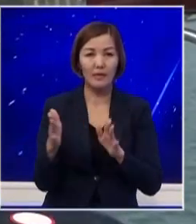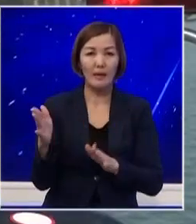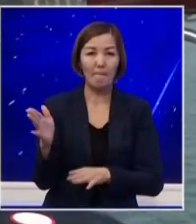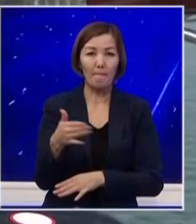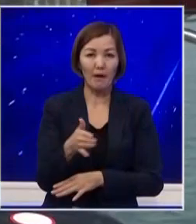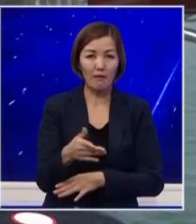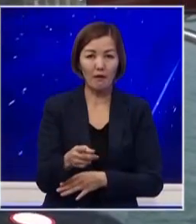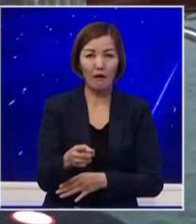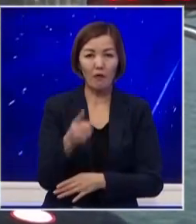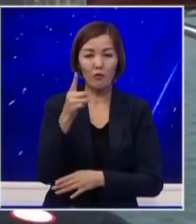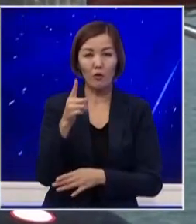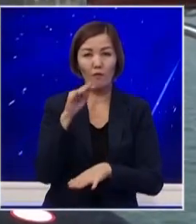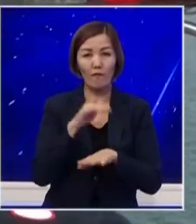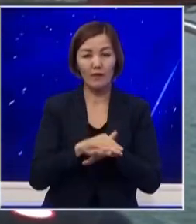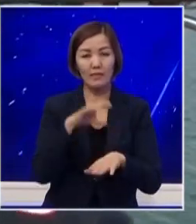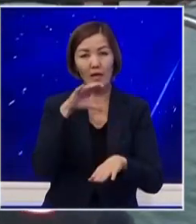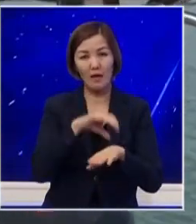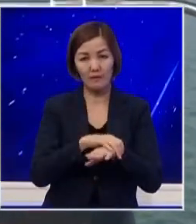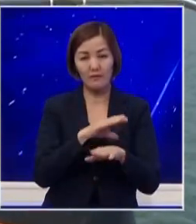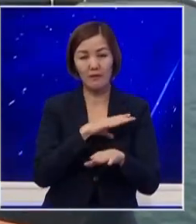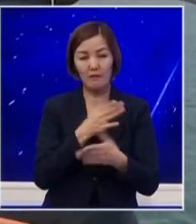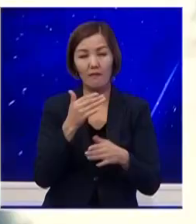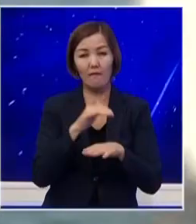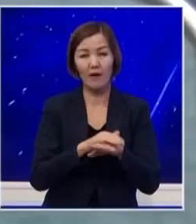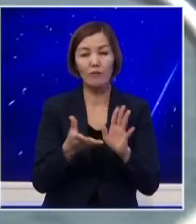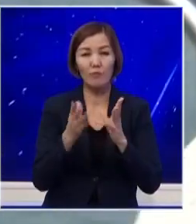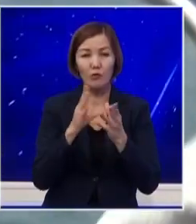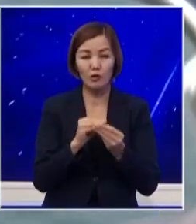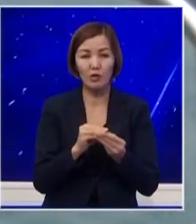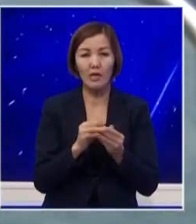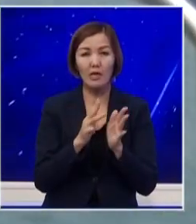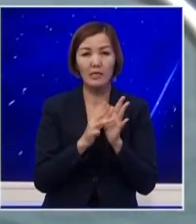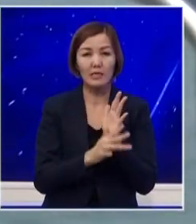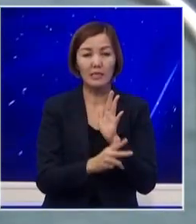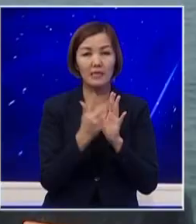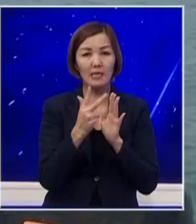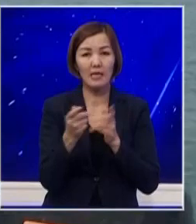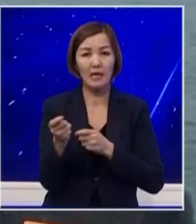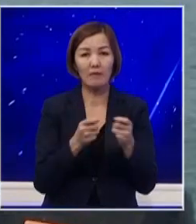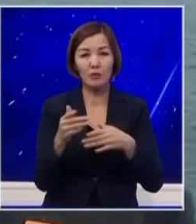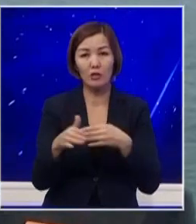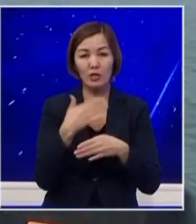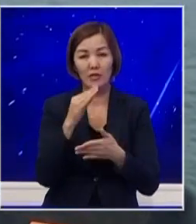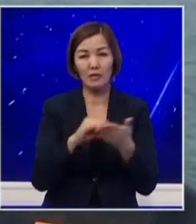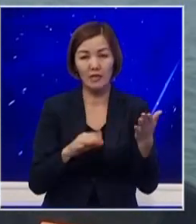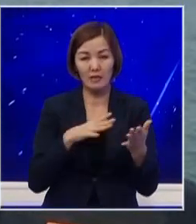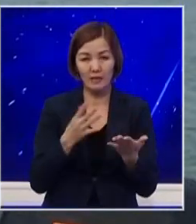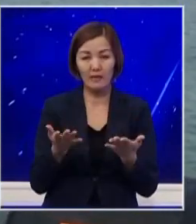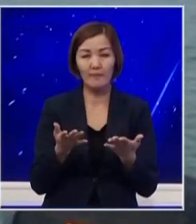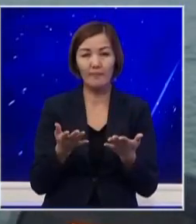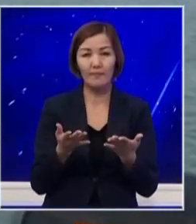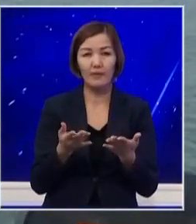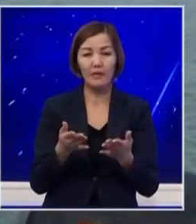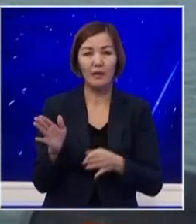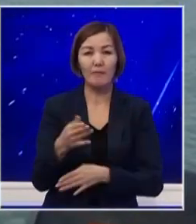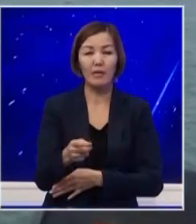ережесін бұзу фактісі анықталған. Аталған фактілер бойынша 82 адам әкімшілік жазаға тартылған. Сонымен қатар балық